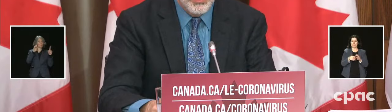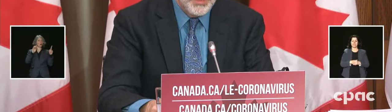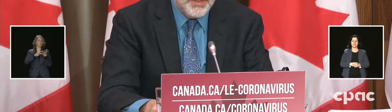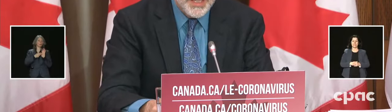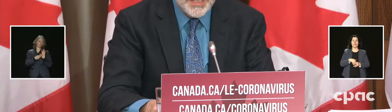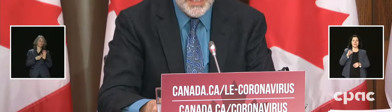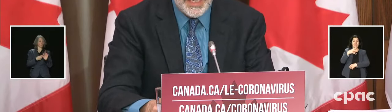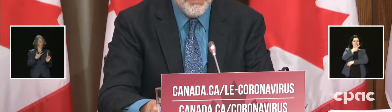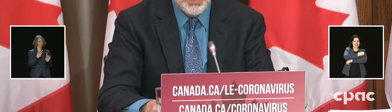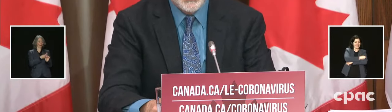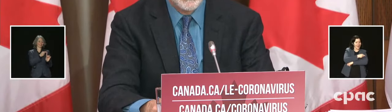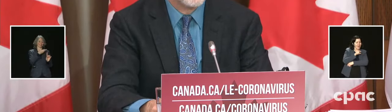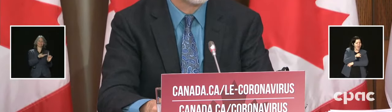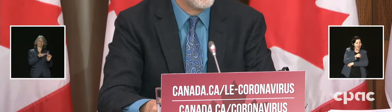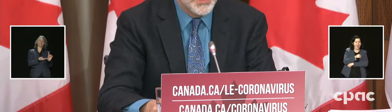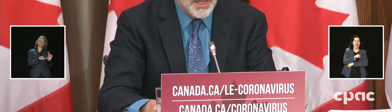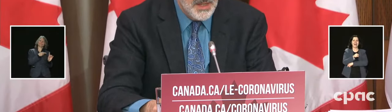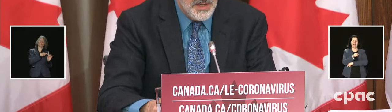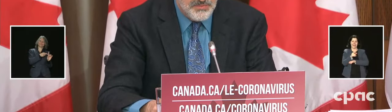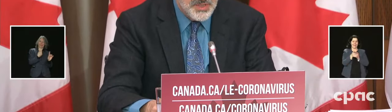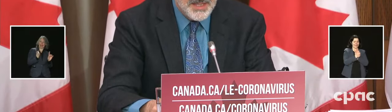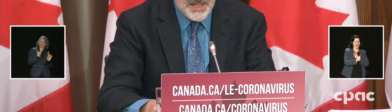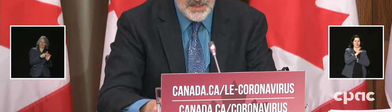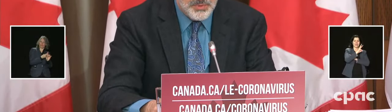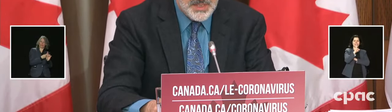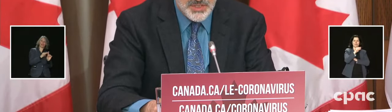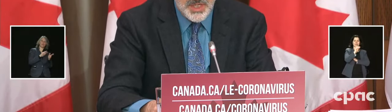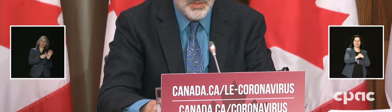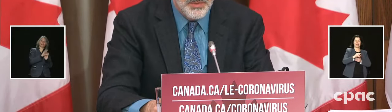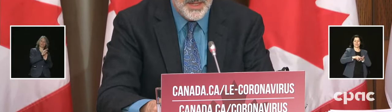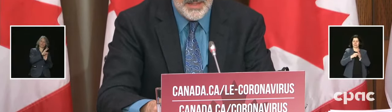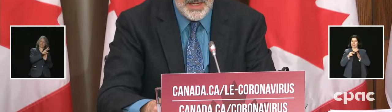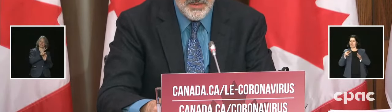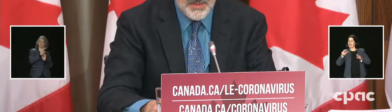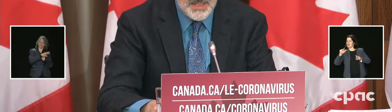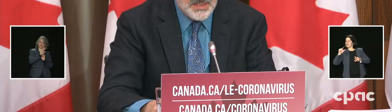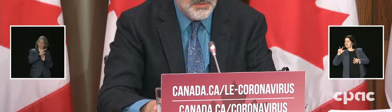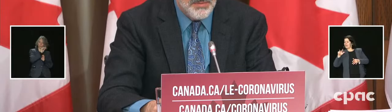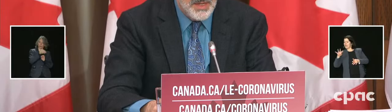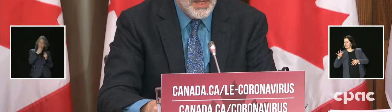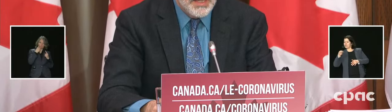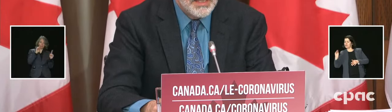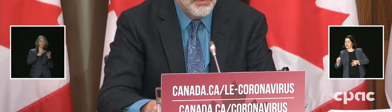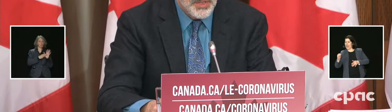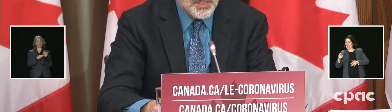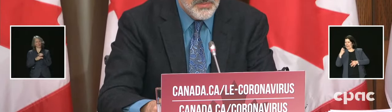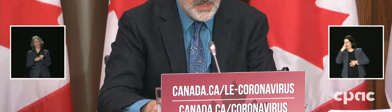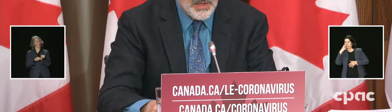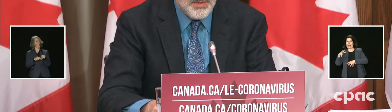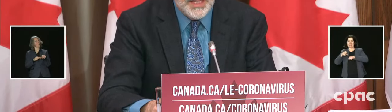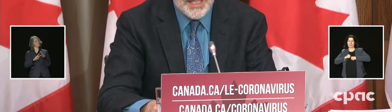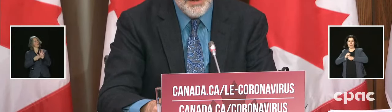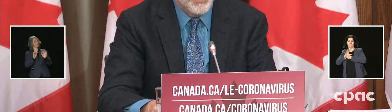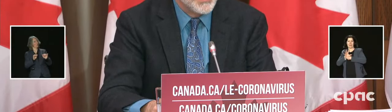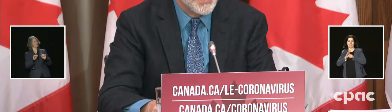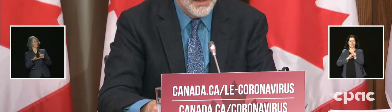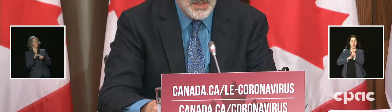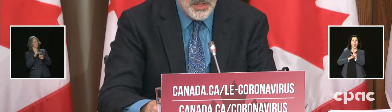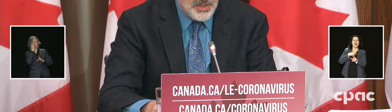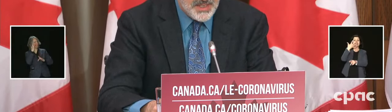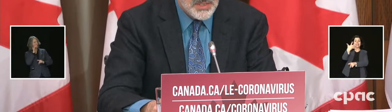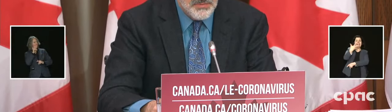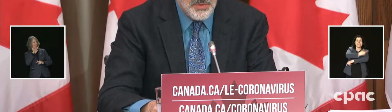dont le taux d'efficacité s'élève à 66 vous aurez 34 de chances de contracter la COVID-19. Si vous recevez l'un des 5